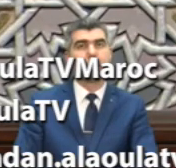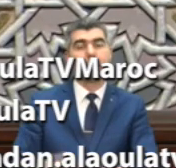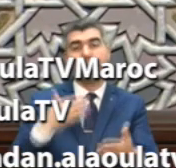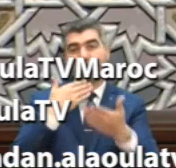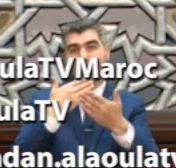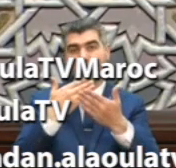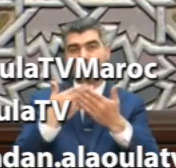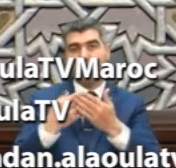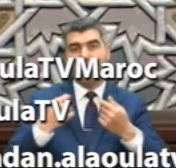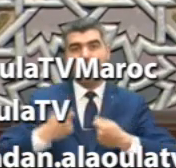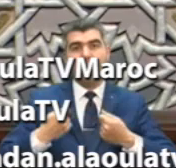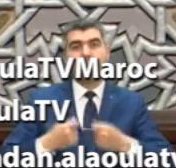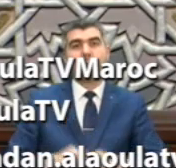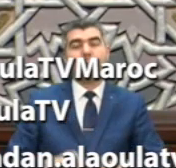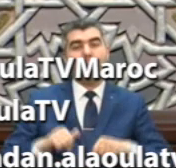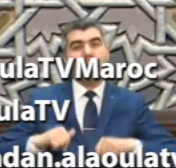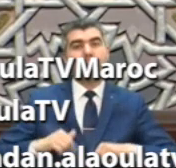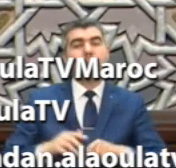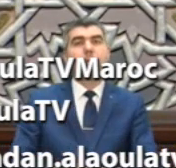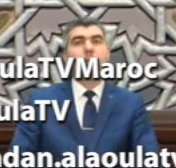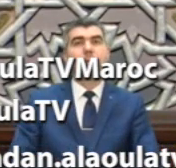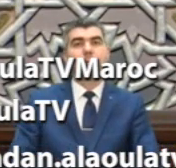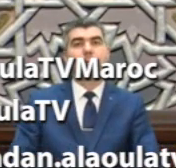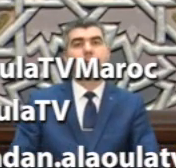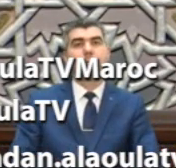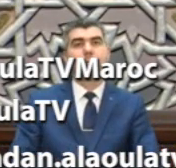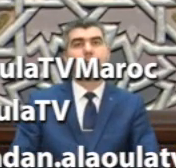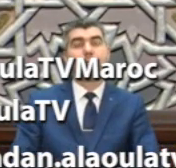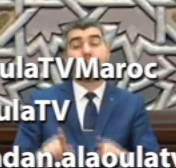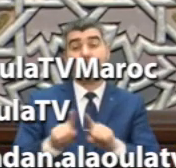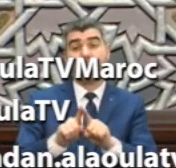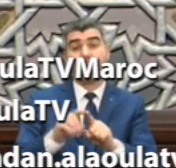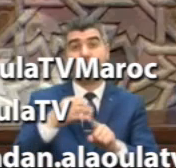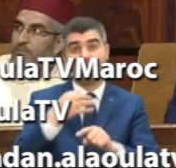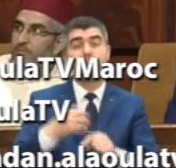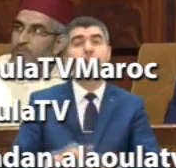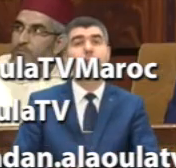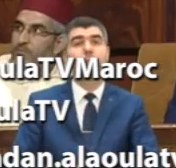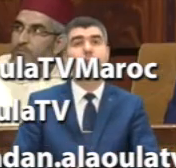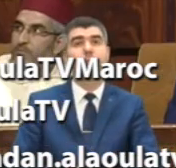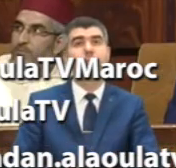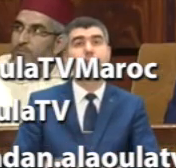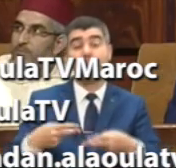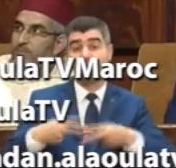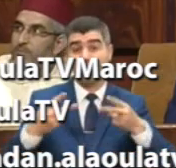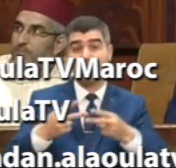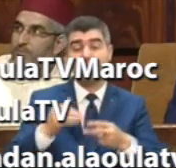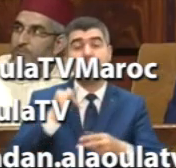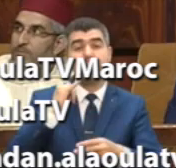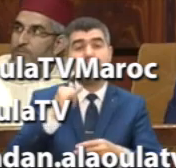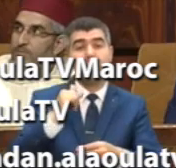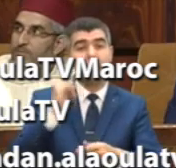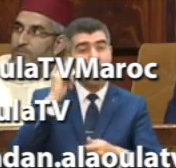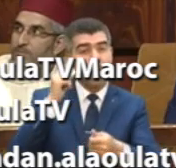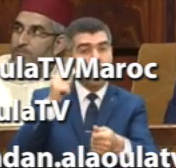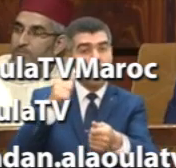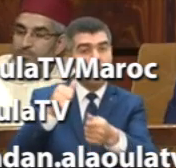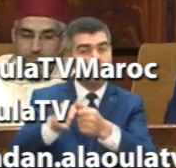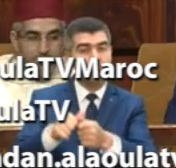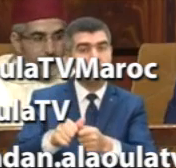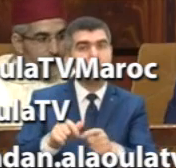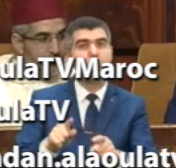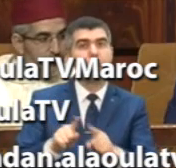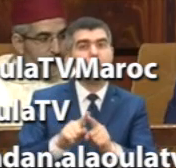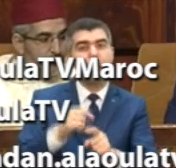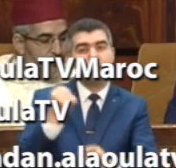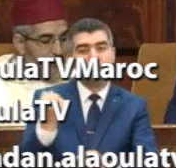شكرا السيدة الرئيسة، شكرا السيد الوزير. في هذا الإطار أريد أن أنبه إلى أن التماطل